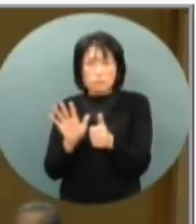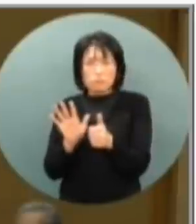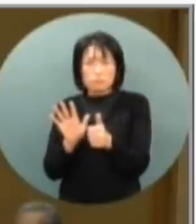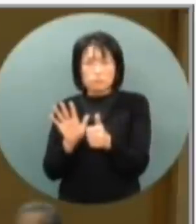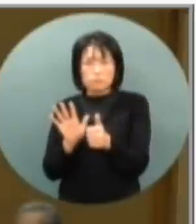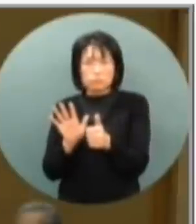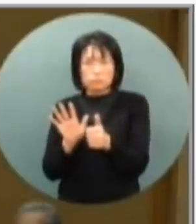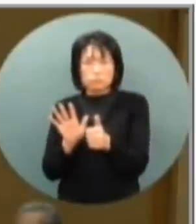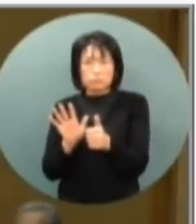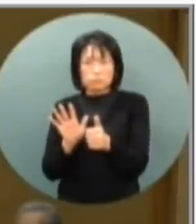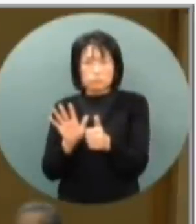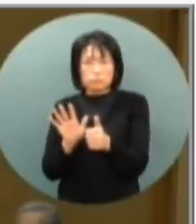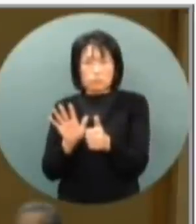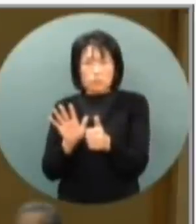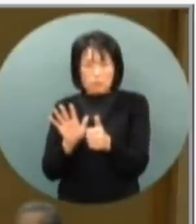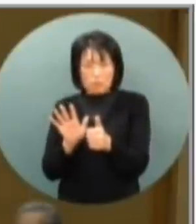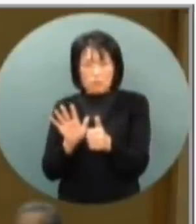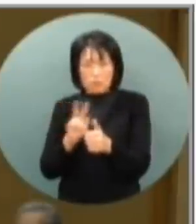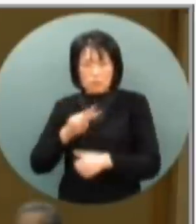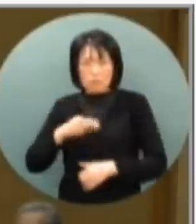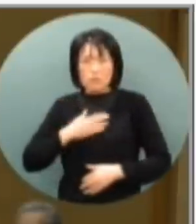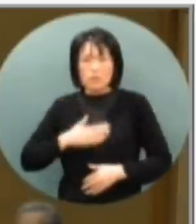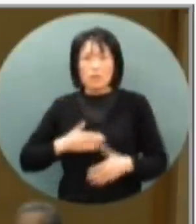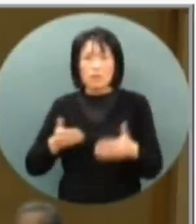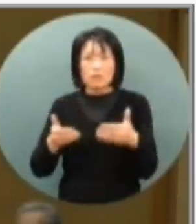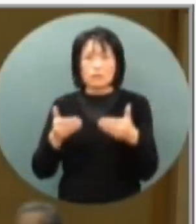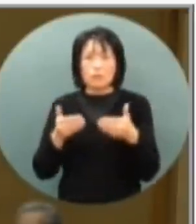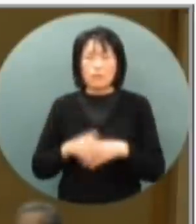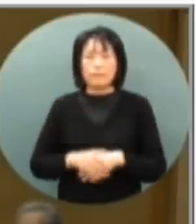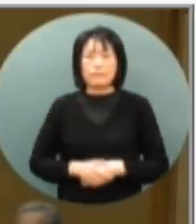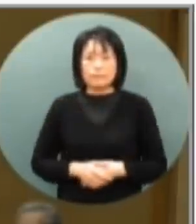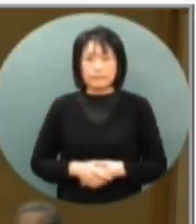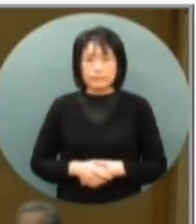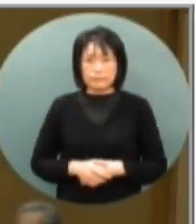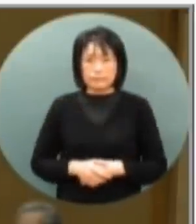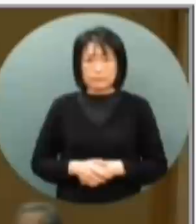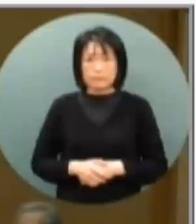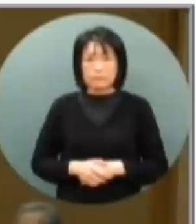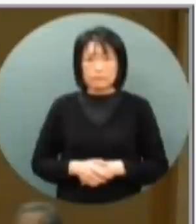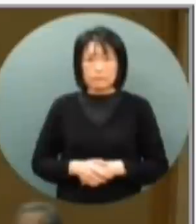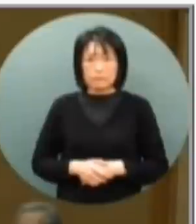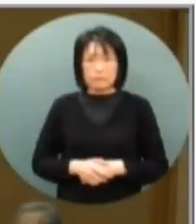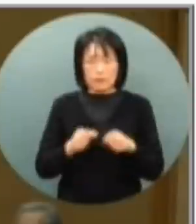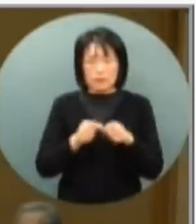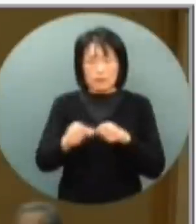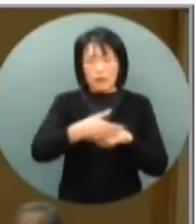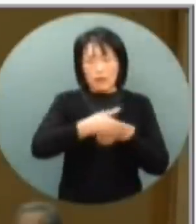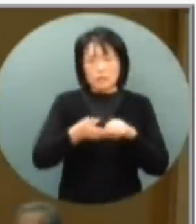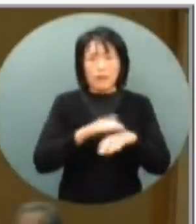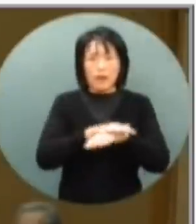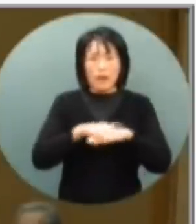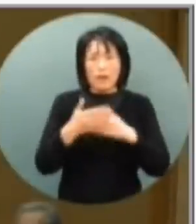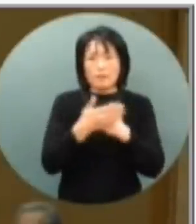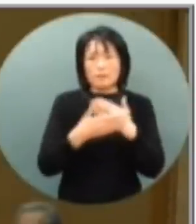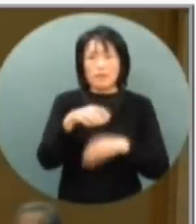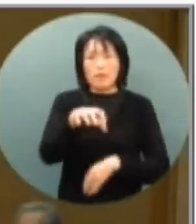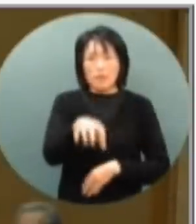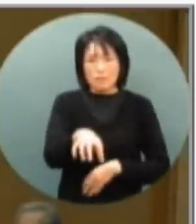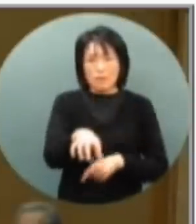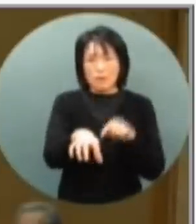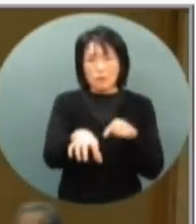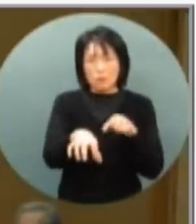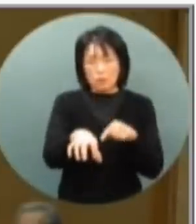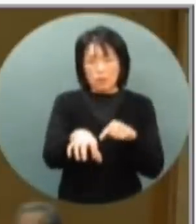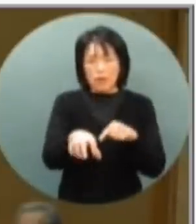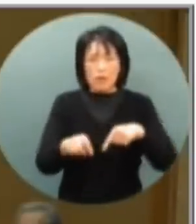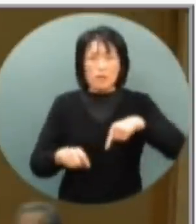というものをやっぱり認識しなければなりません。で、長島愛生園では約160